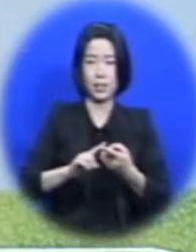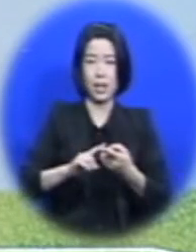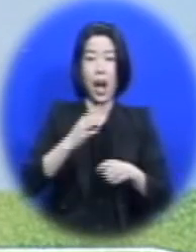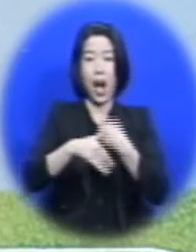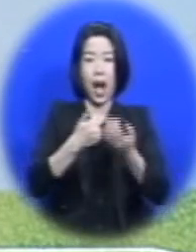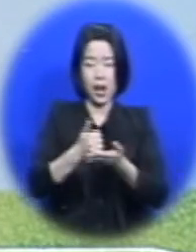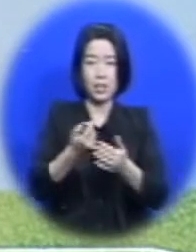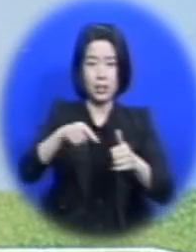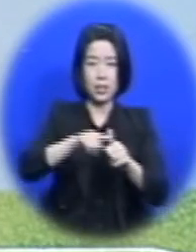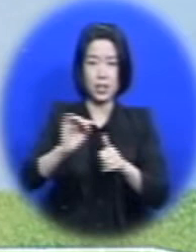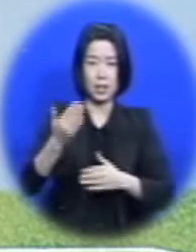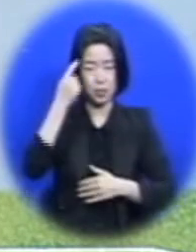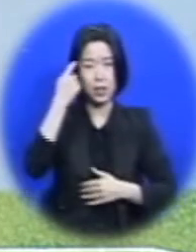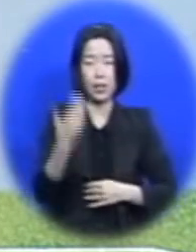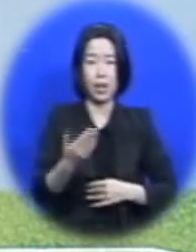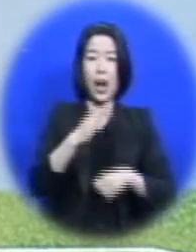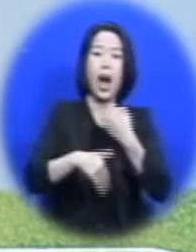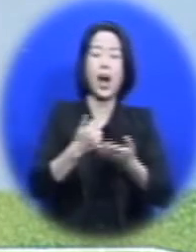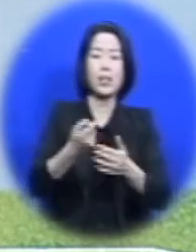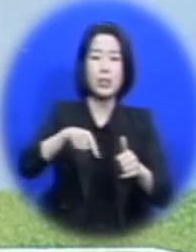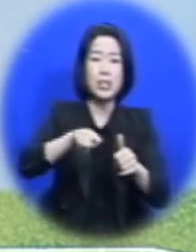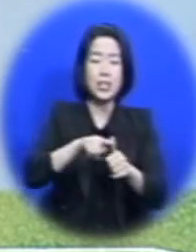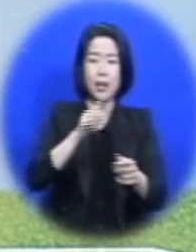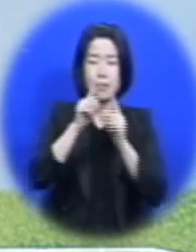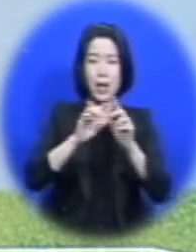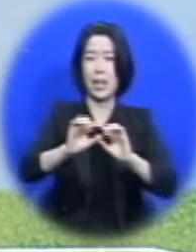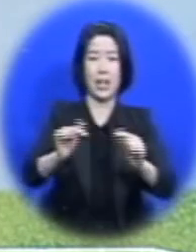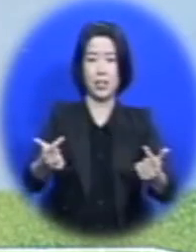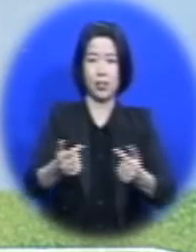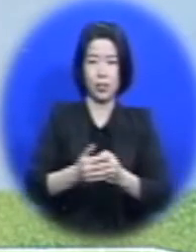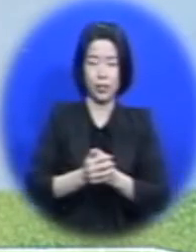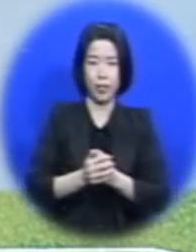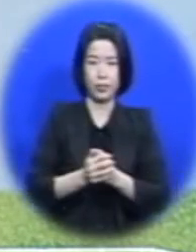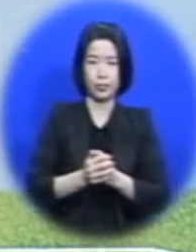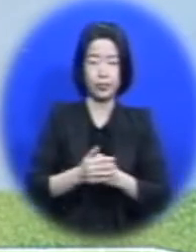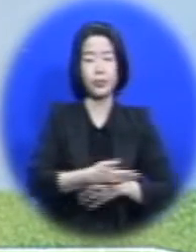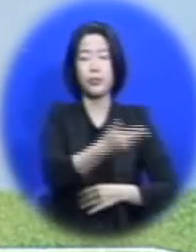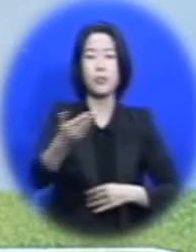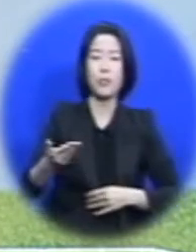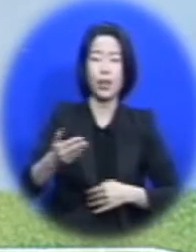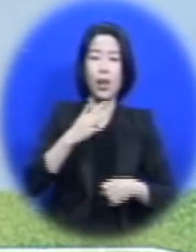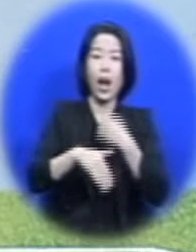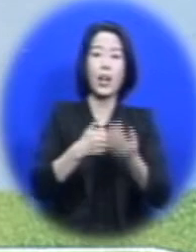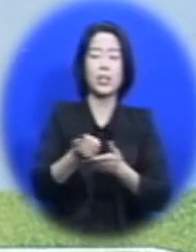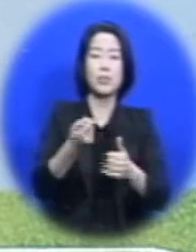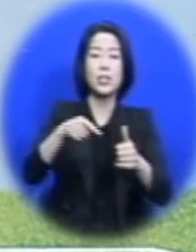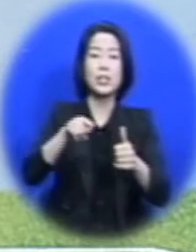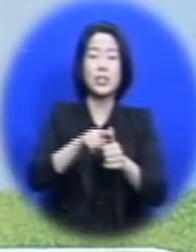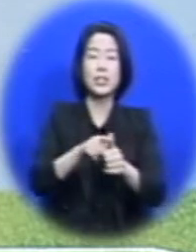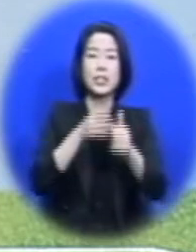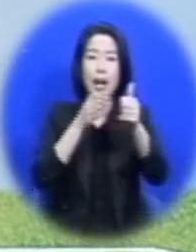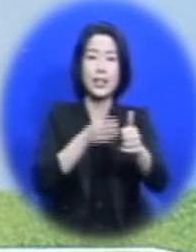되십니까 하나님을 의지하라 는 말이 아닙니다 여러분 하나님을 의지 하세요 그러면